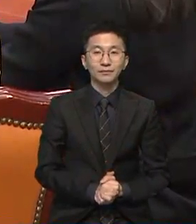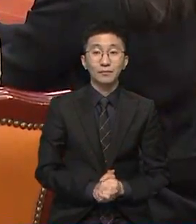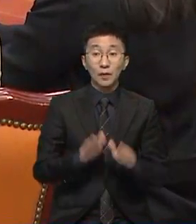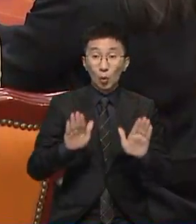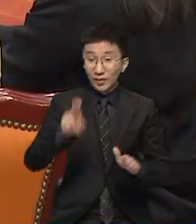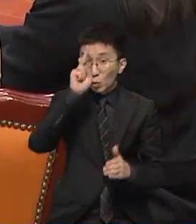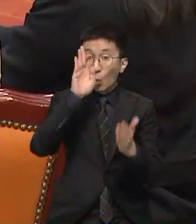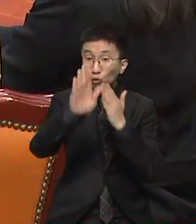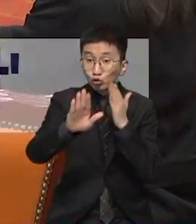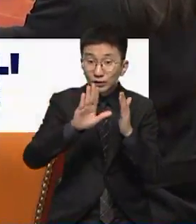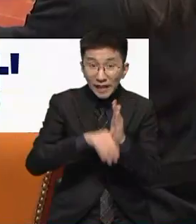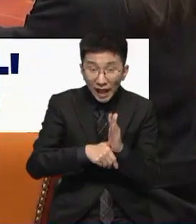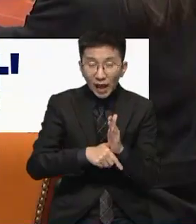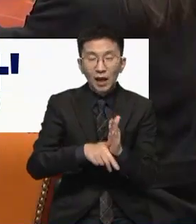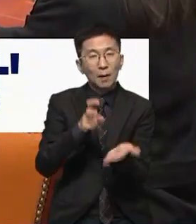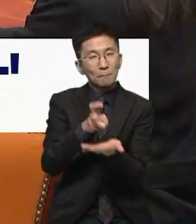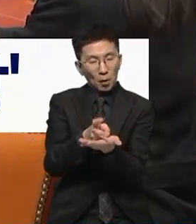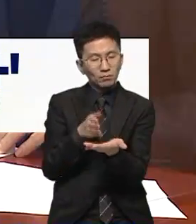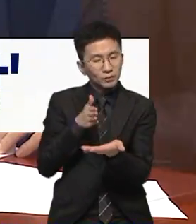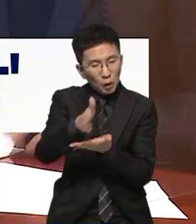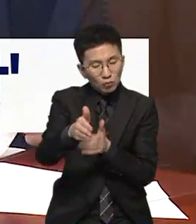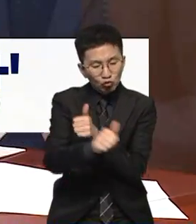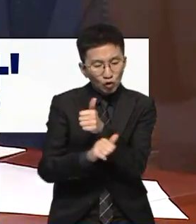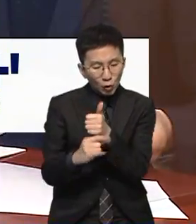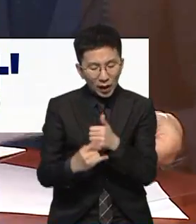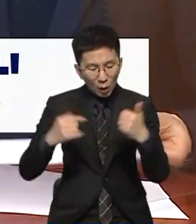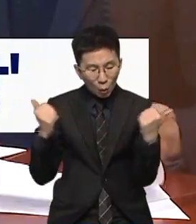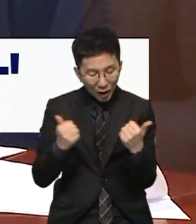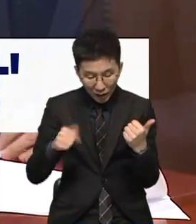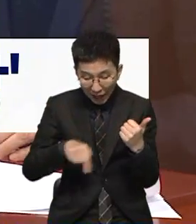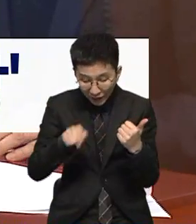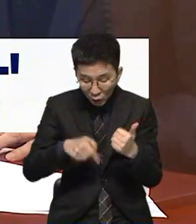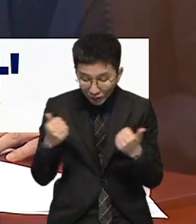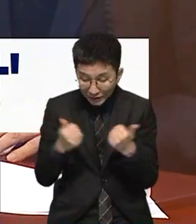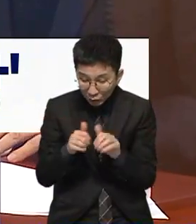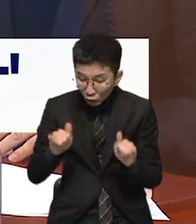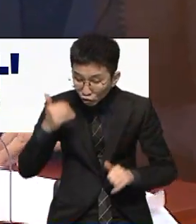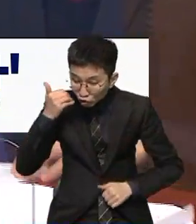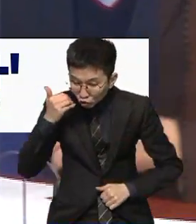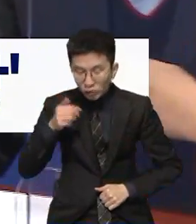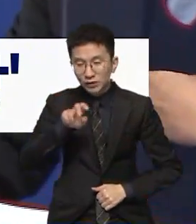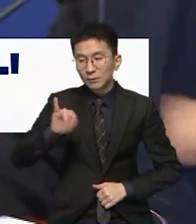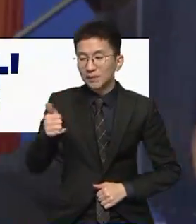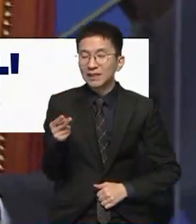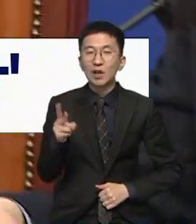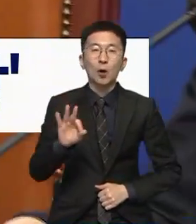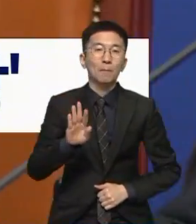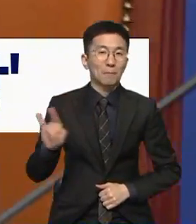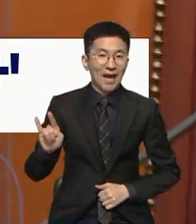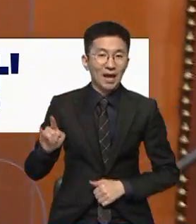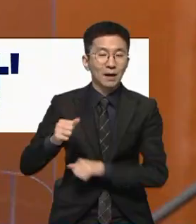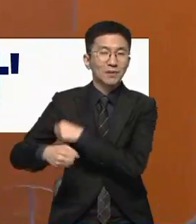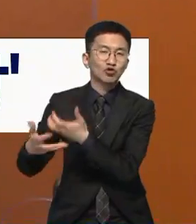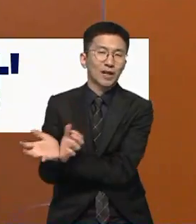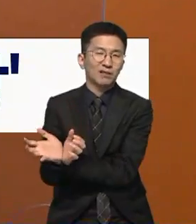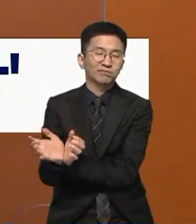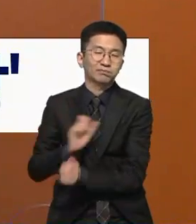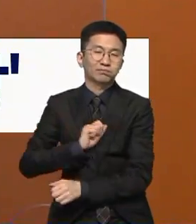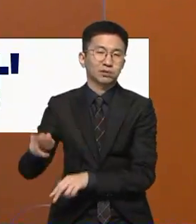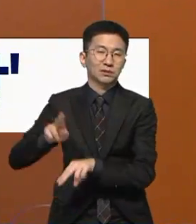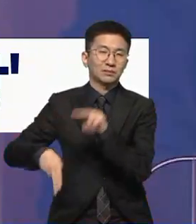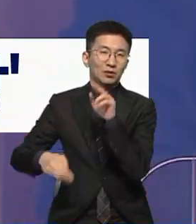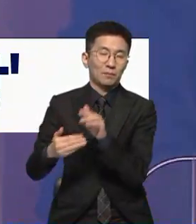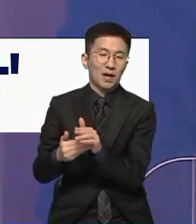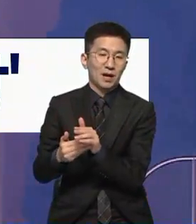오늘 오후 국회 법제사법위원회 소속 민주당 민형배 의원의 탈당 소식이 들려왔습니다. 탈당 이유는 검수완박 법안 처리의